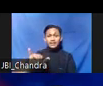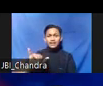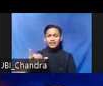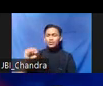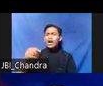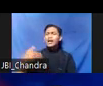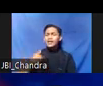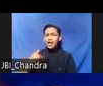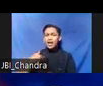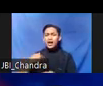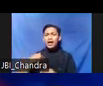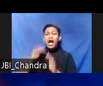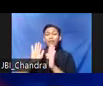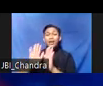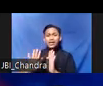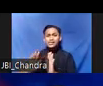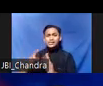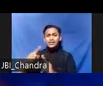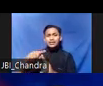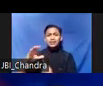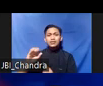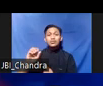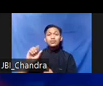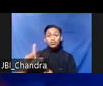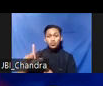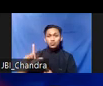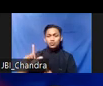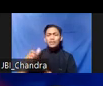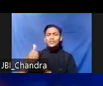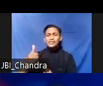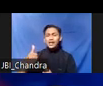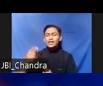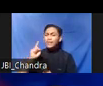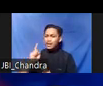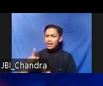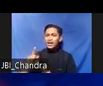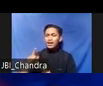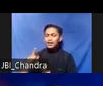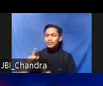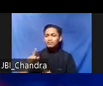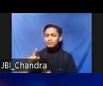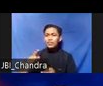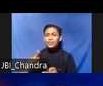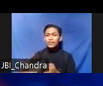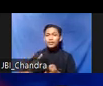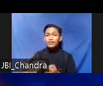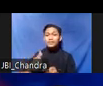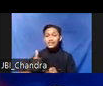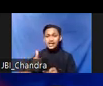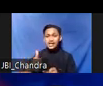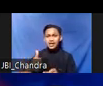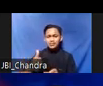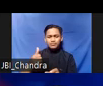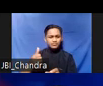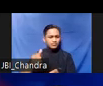teman-teman sudah mengumpulkan semua metadata di mendeley nanti teman-teman bisa menandai ya Mana yang sudah dibaca mana